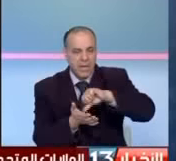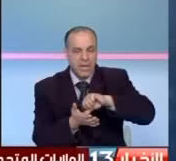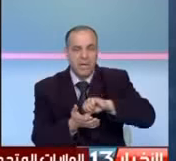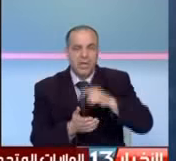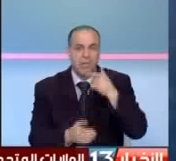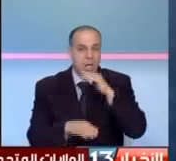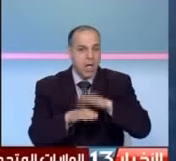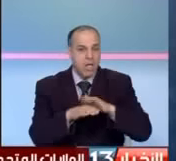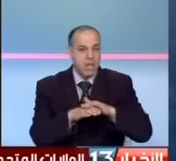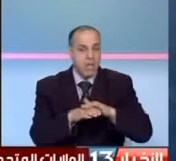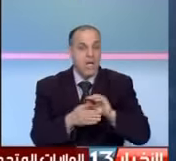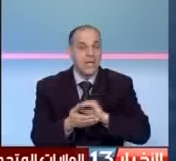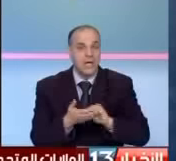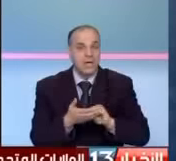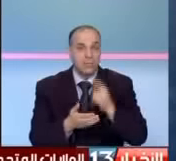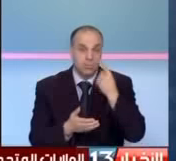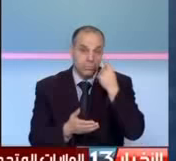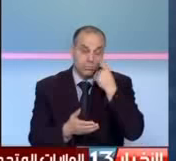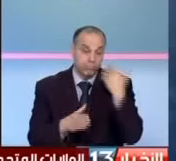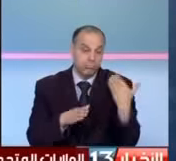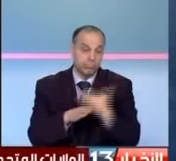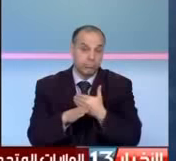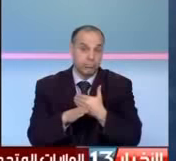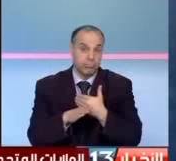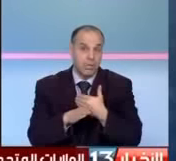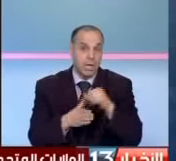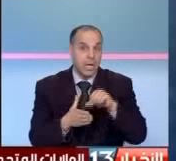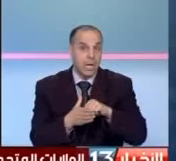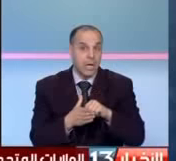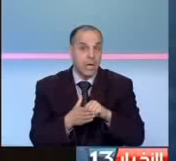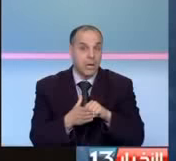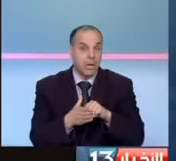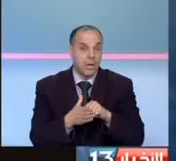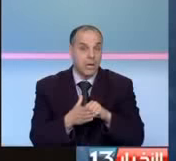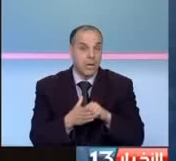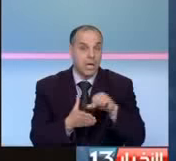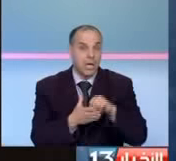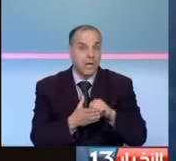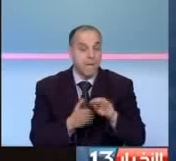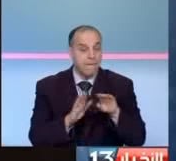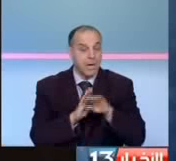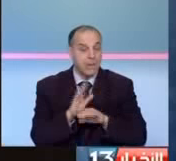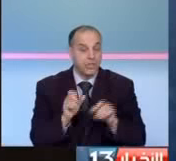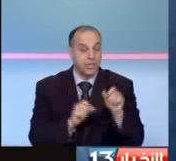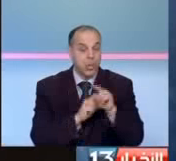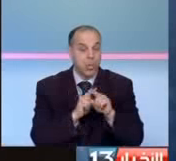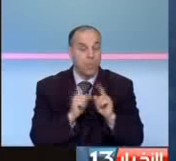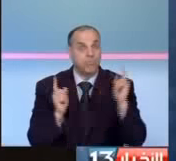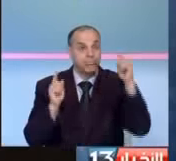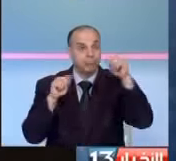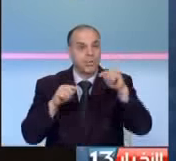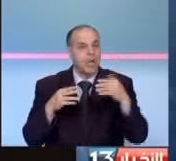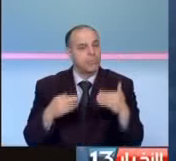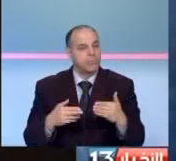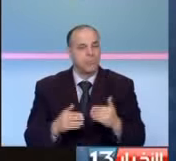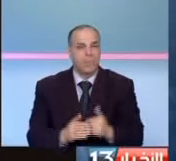كما حذرت إدارته من القيام بالتدخل إذا لم تحد إيران من برنامجها للصواريخ